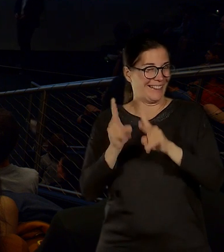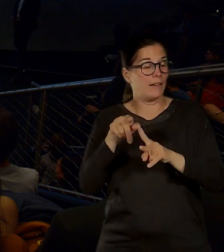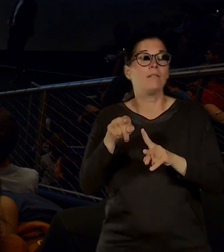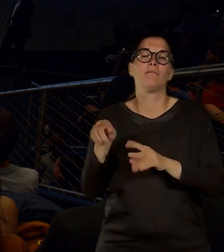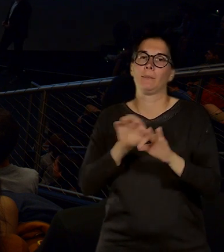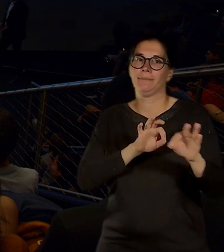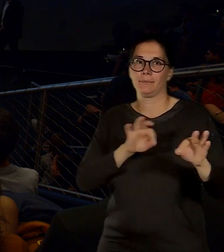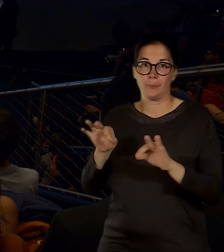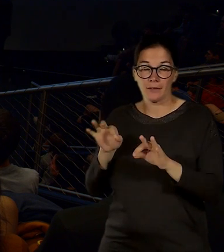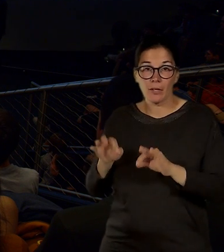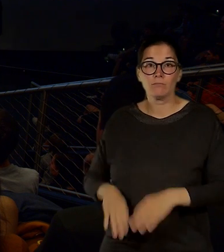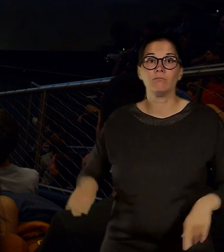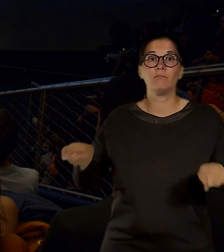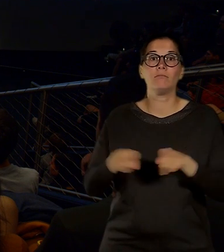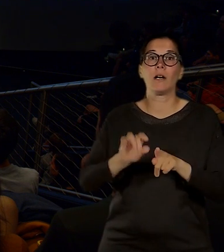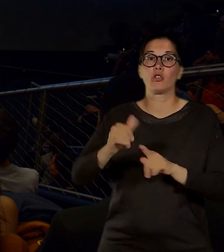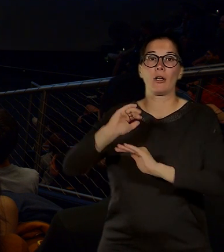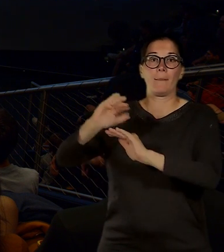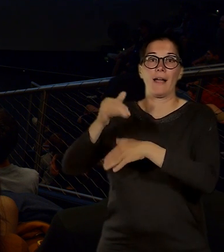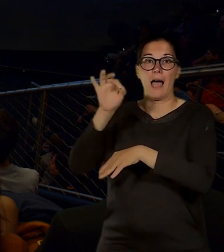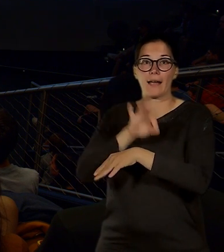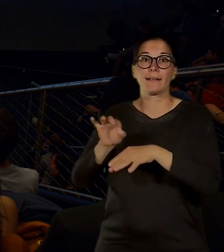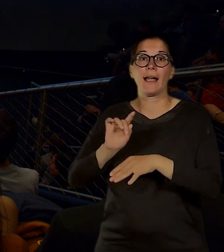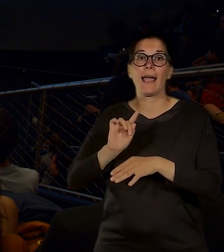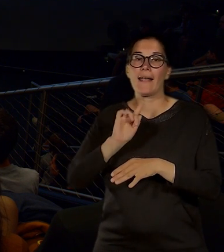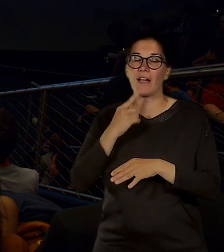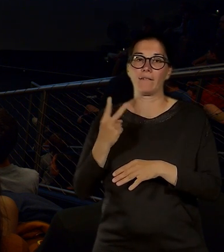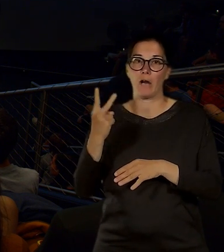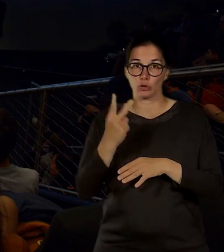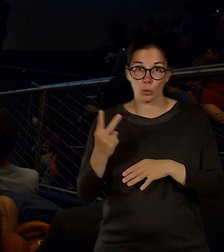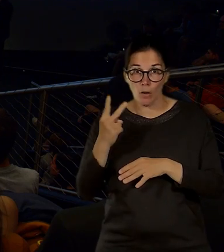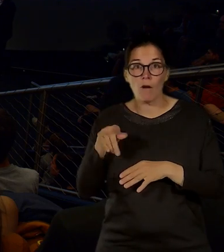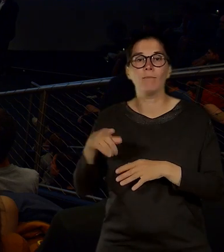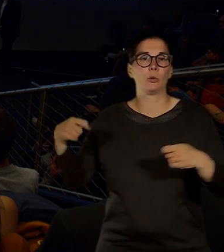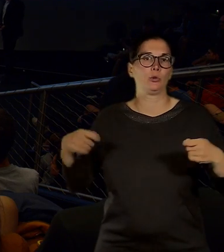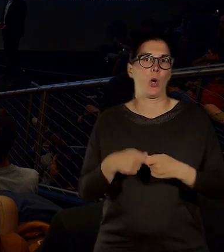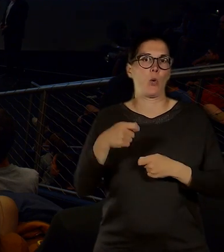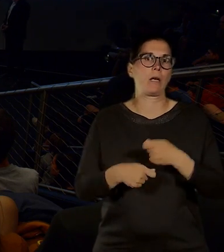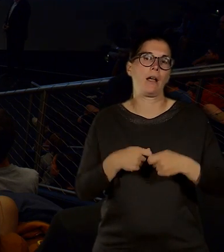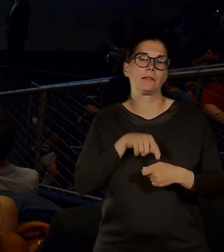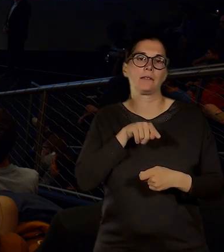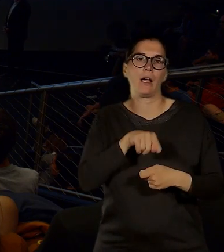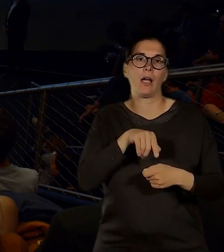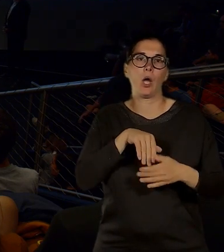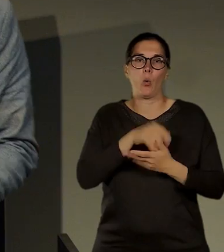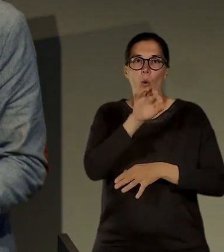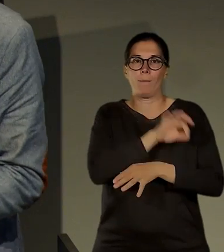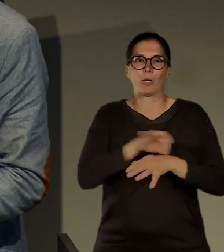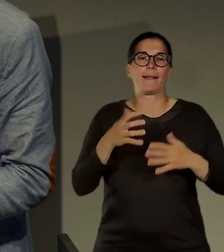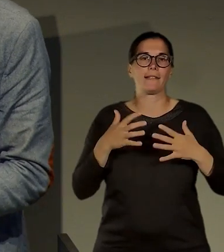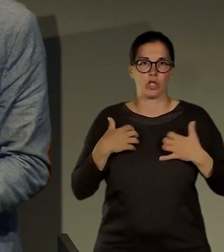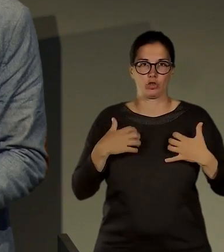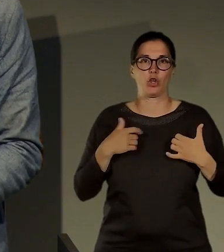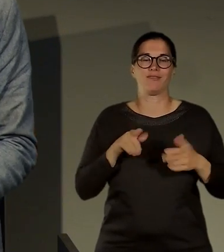připravuje. A pak bych ještě pozval paní architektku Ivet Vašourkovou, která spolupracovala právě na tom projektu Těšnova, který jste